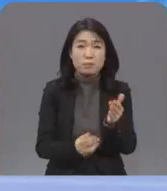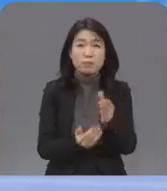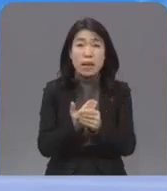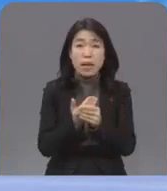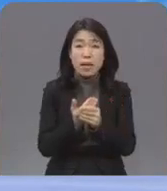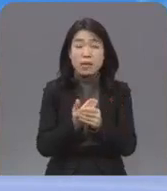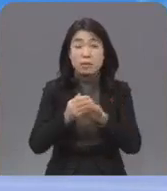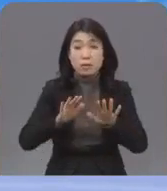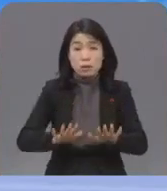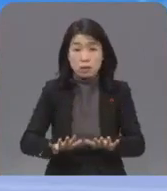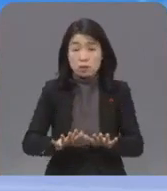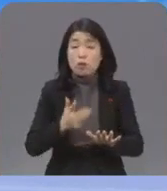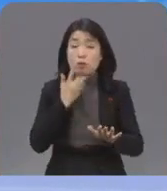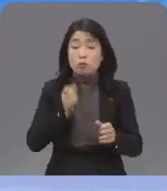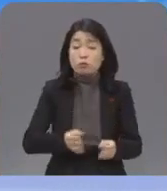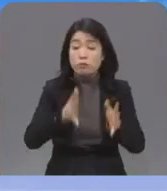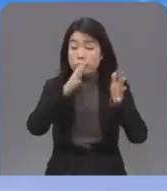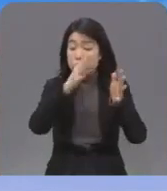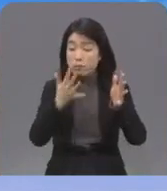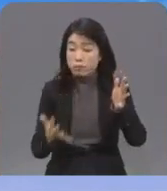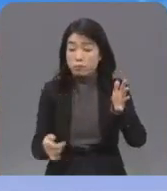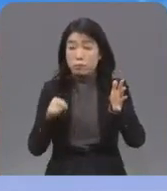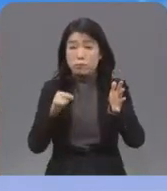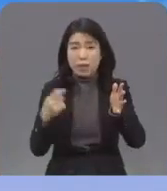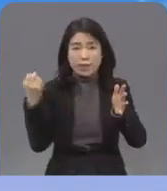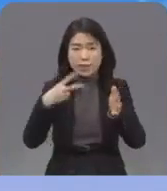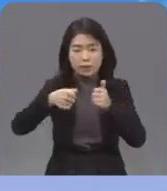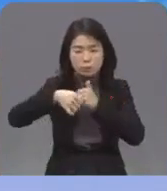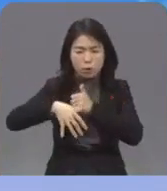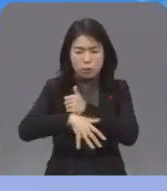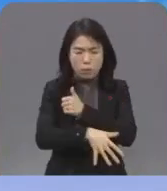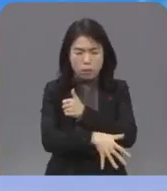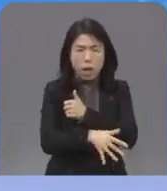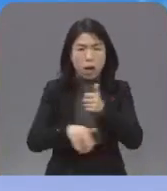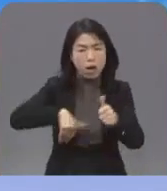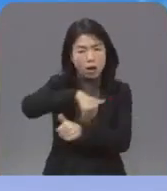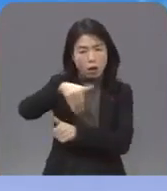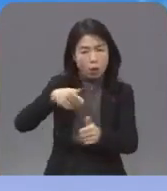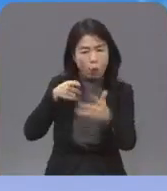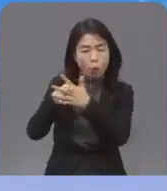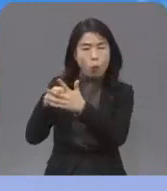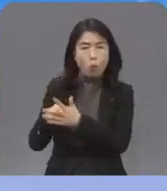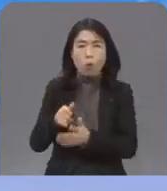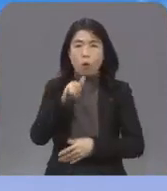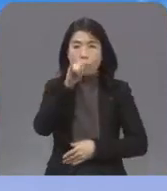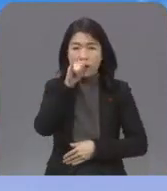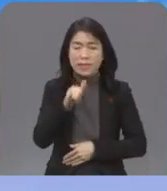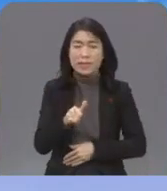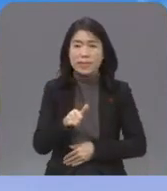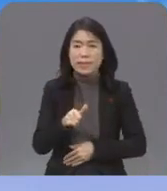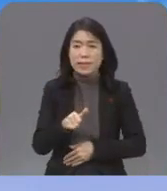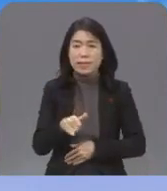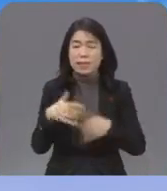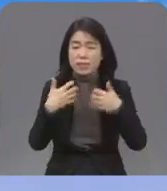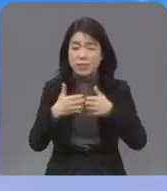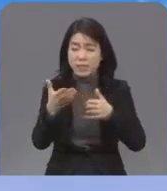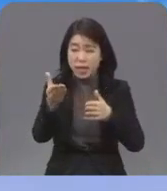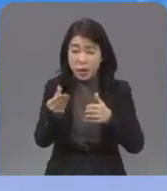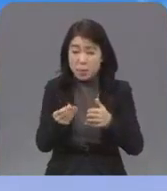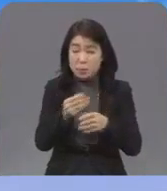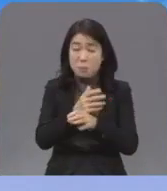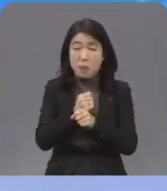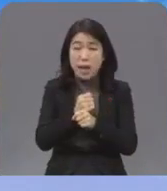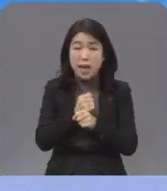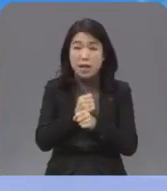불거졌었죠. 이번 화정 아이파크 사고에서도 제하도급 정황이 드러나고 있습니다. 특히 장비 임대 계약을 한